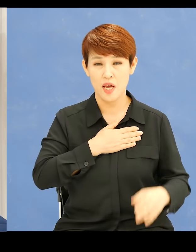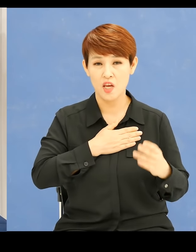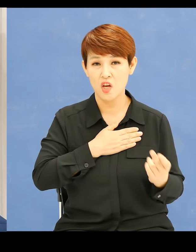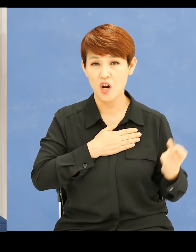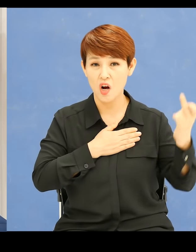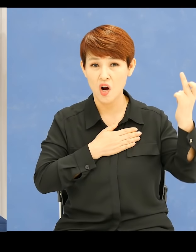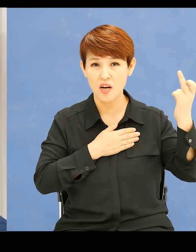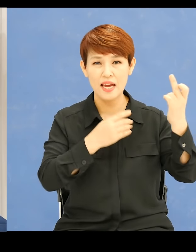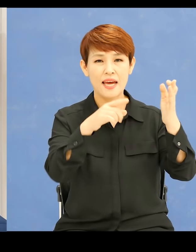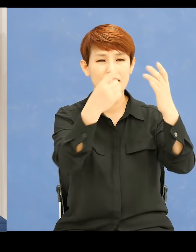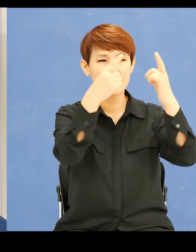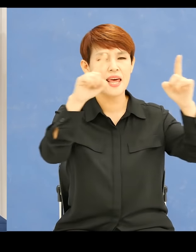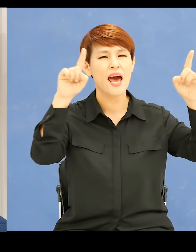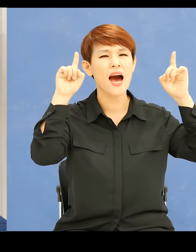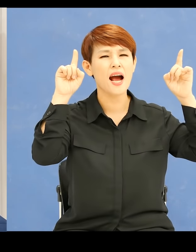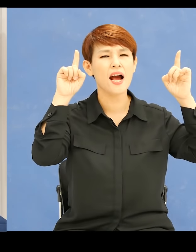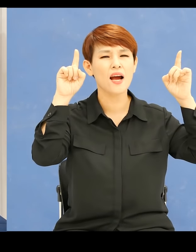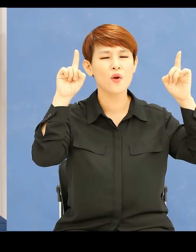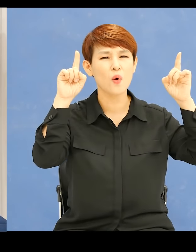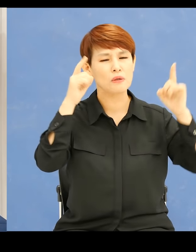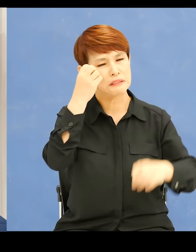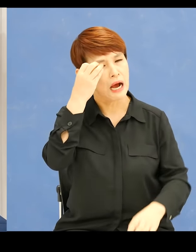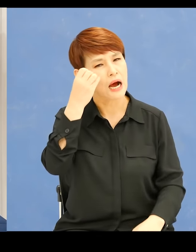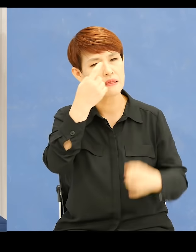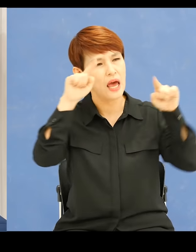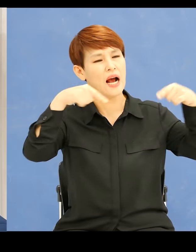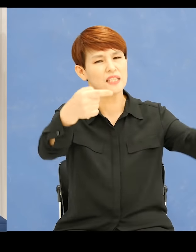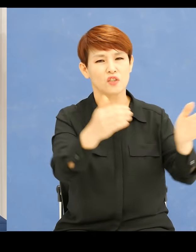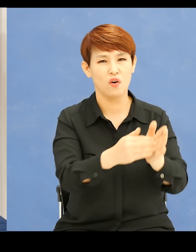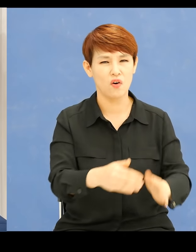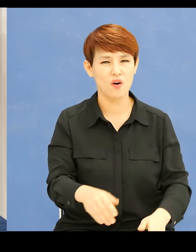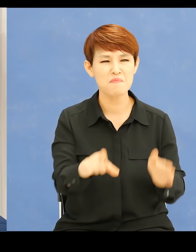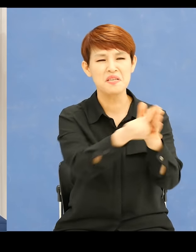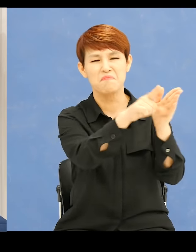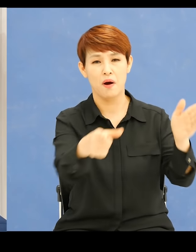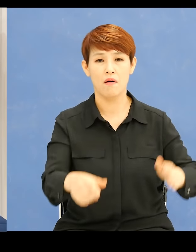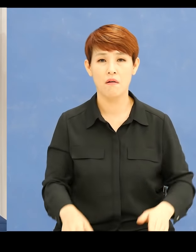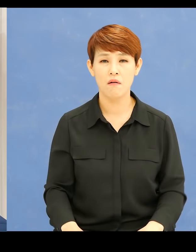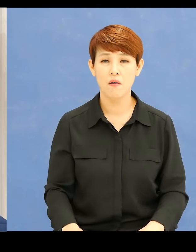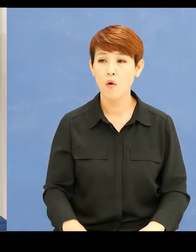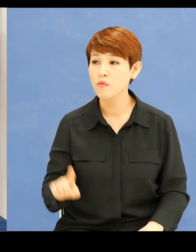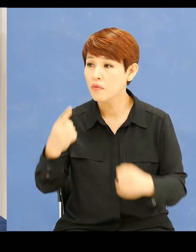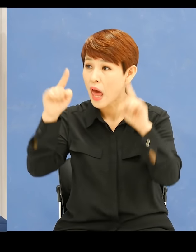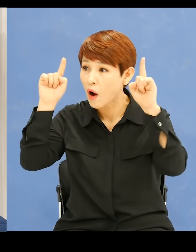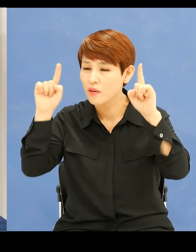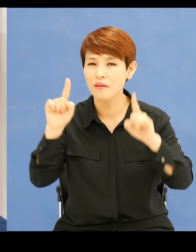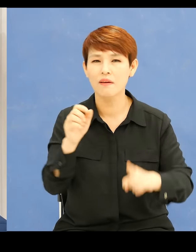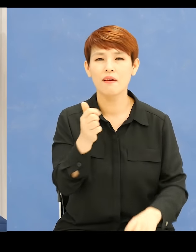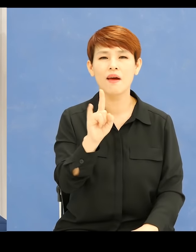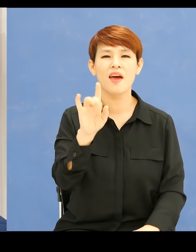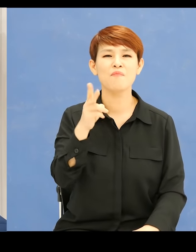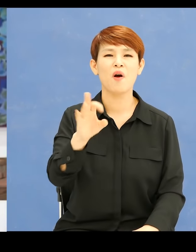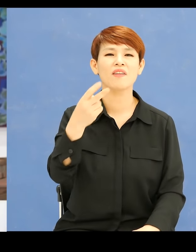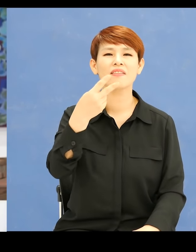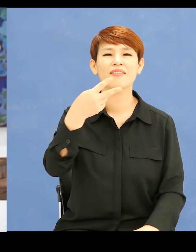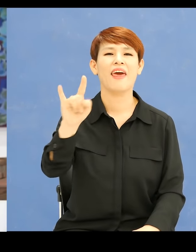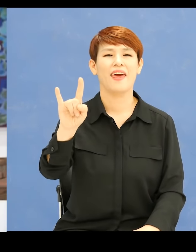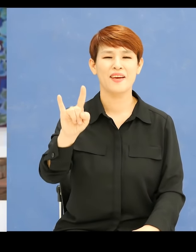저희 형님이 이제 대학교를 좀 이상한 데를 가가지고 신앙을 잃어버렸어요. 그